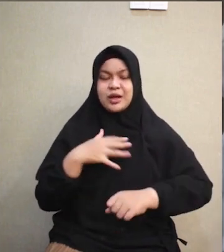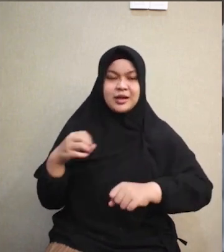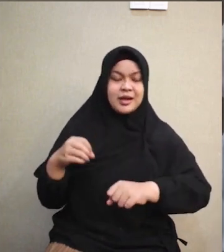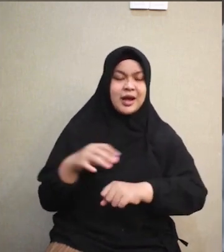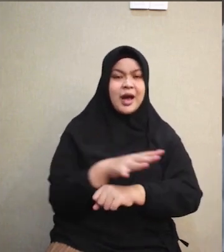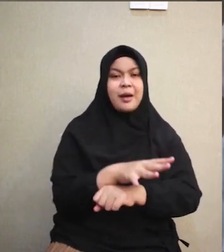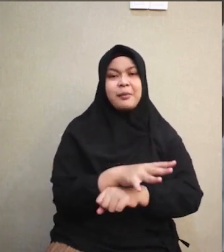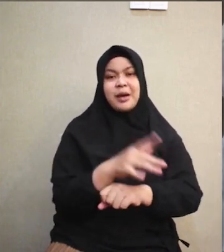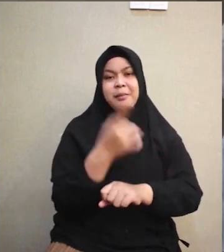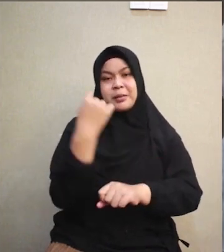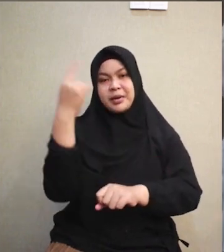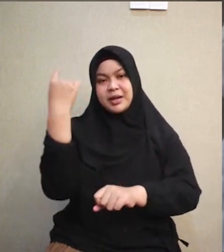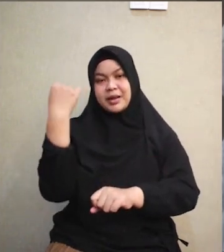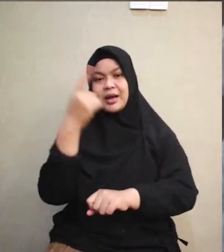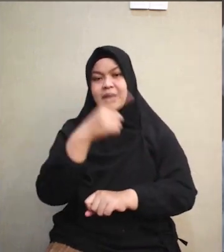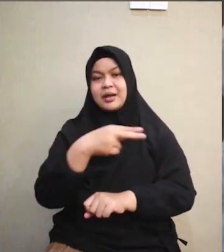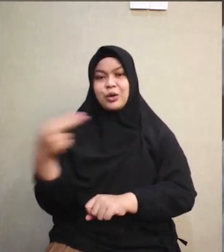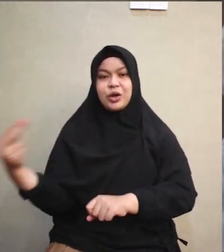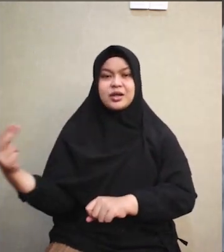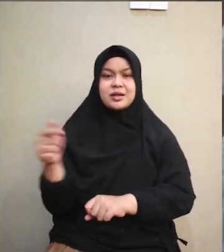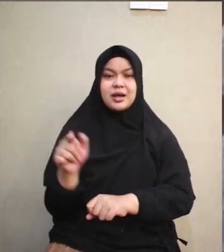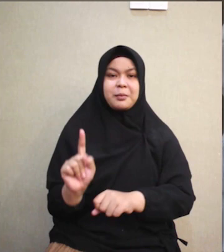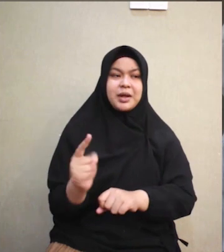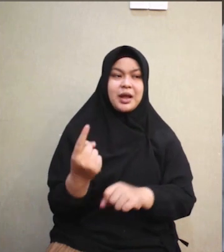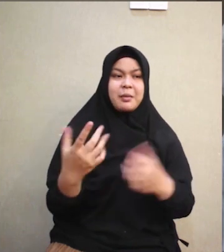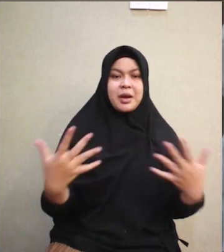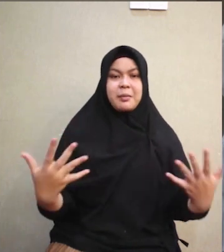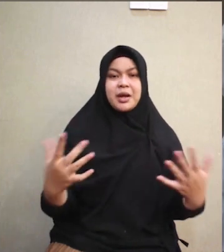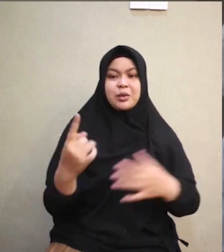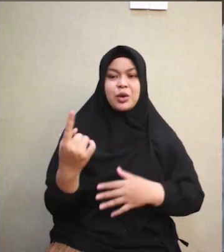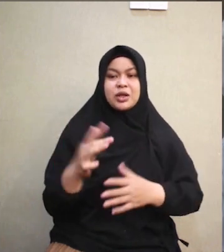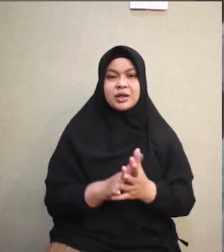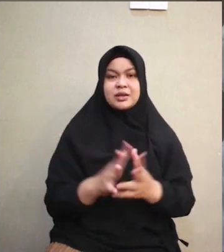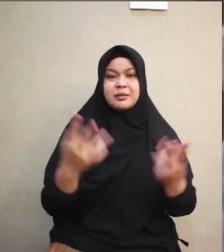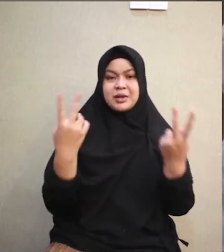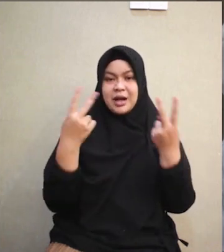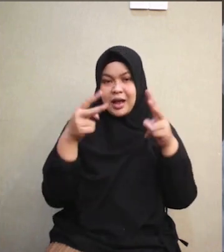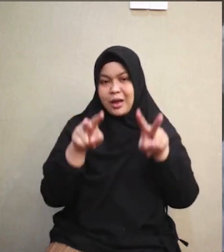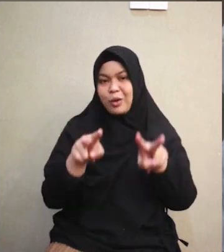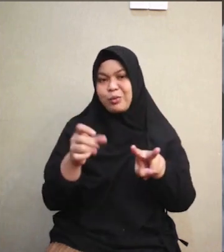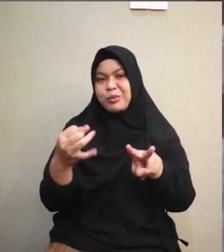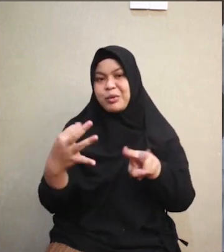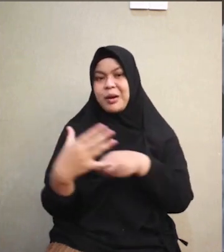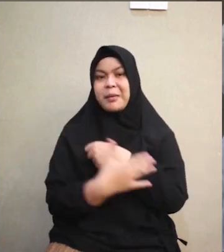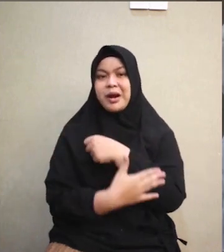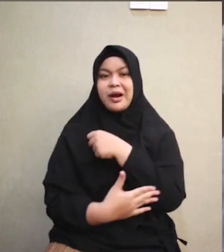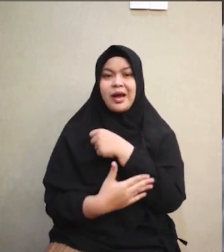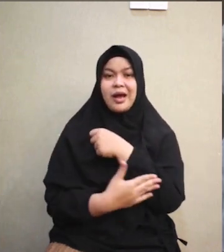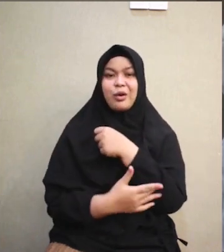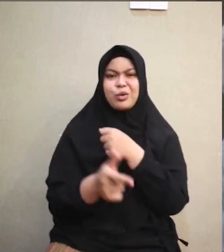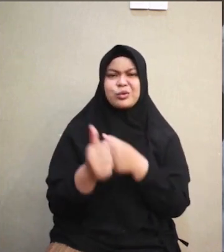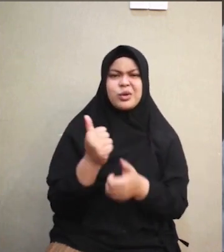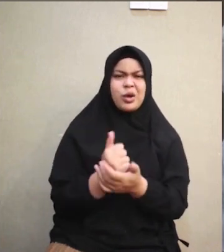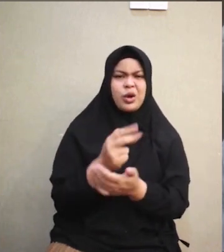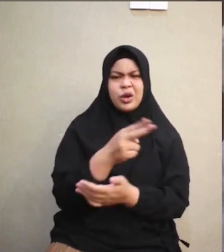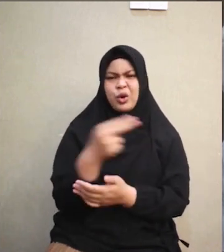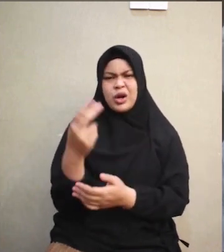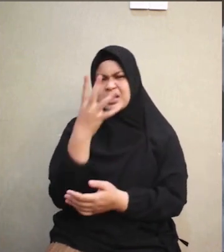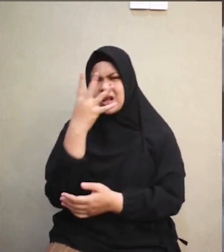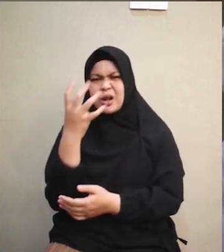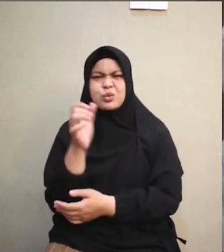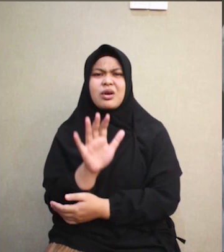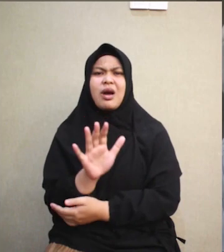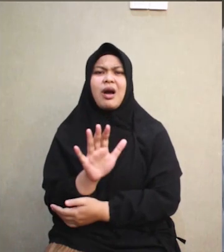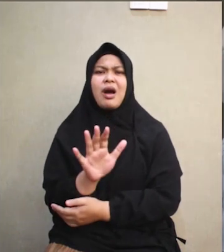terhadap pemerintah Indonesia yang pertama sekarang memang jadi perhatian ya dari beberapa negara ini sebetulnya Indonesia Serius